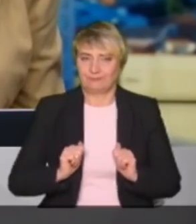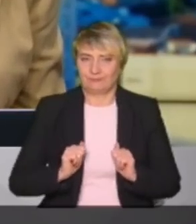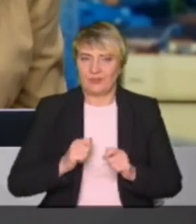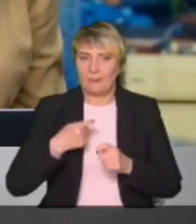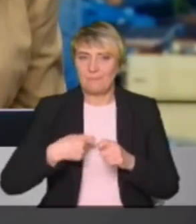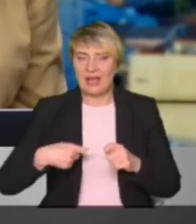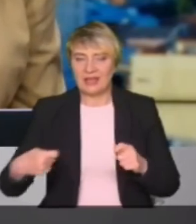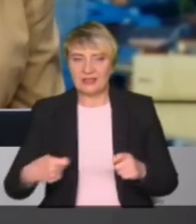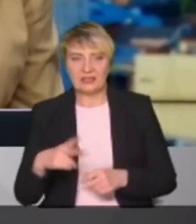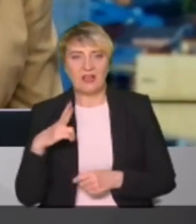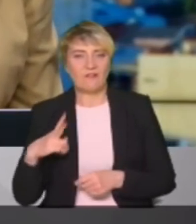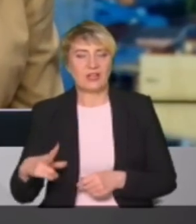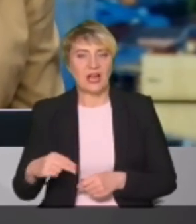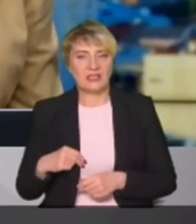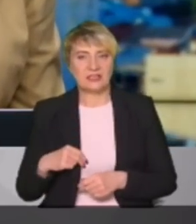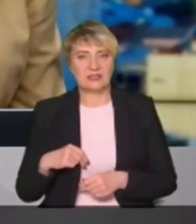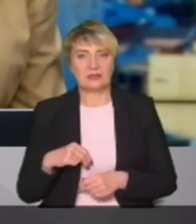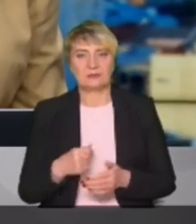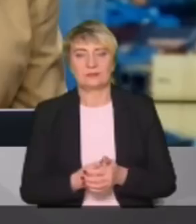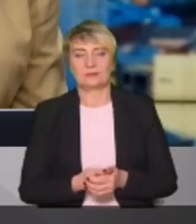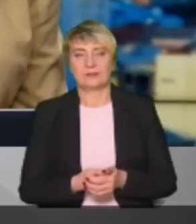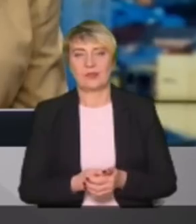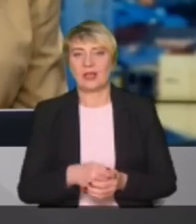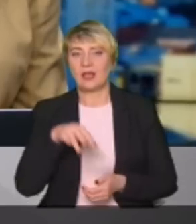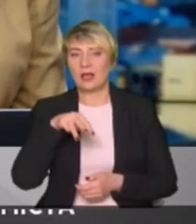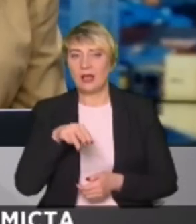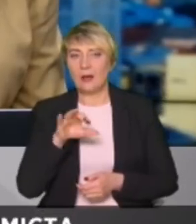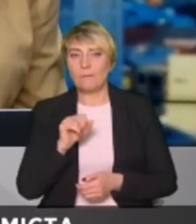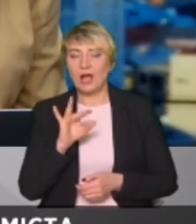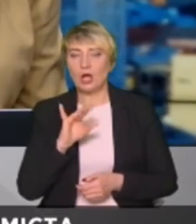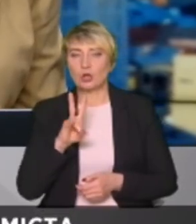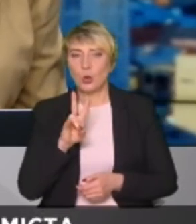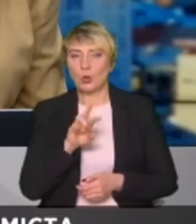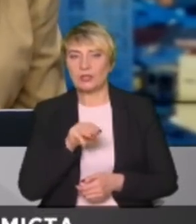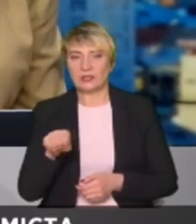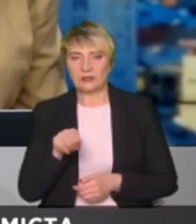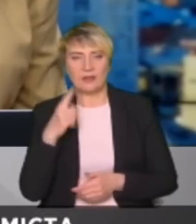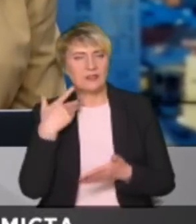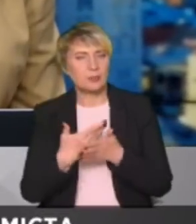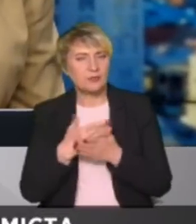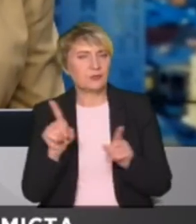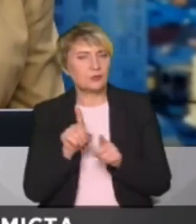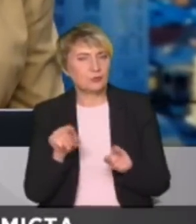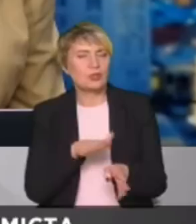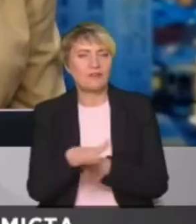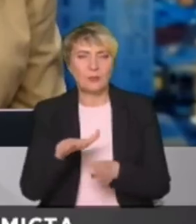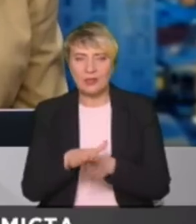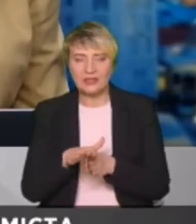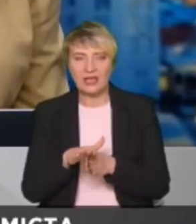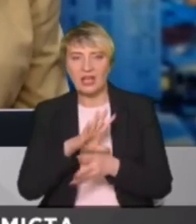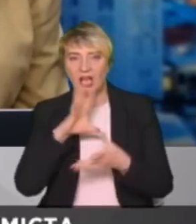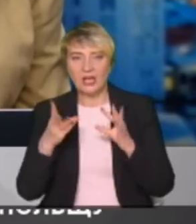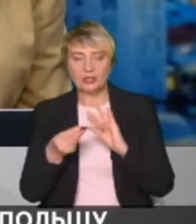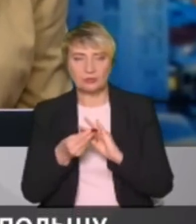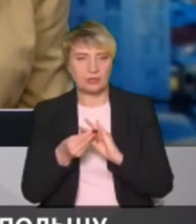есть уже такое выражение «макронить». Это вот изображает, что ты что-то делаешь, но на самом деле там результата ноль, по большому счету.